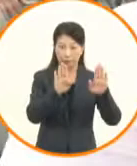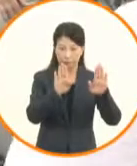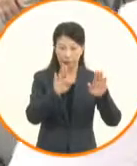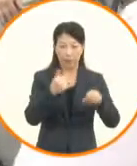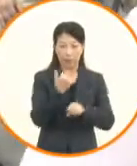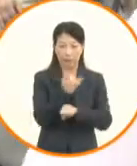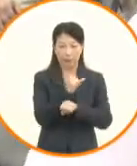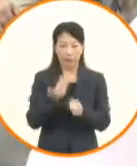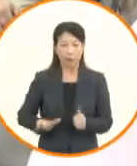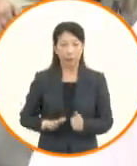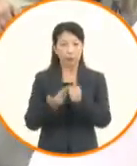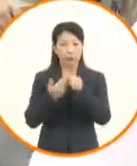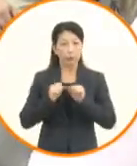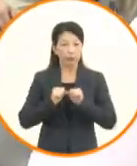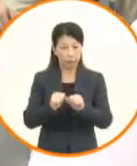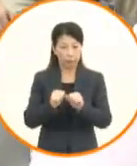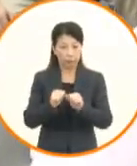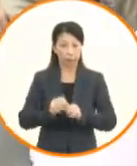人材の育成をしているんだ。